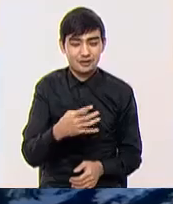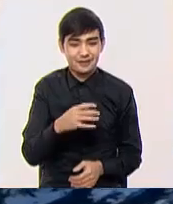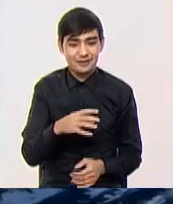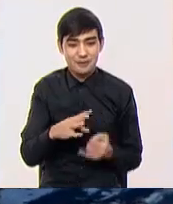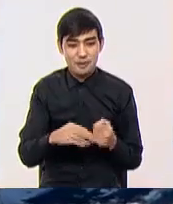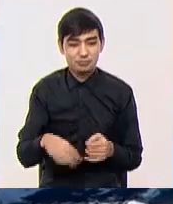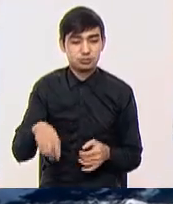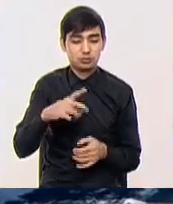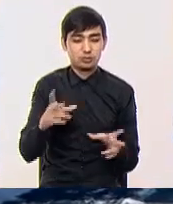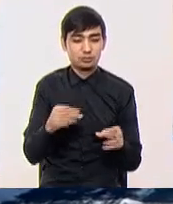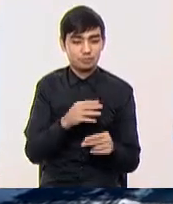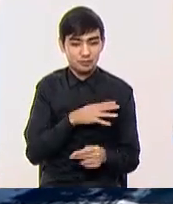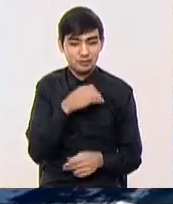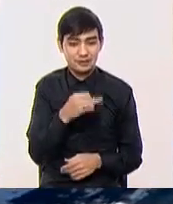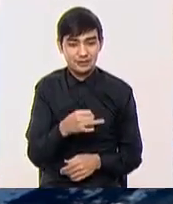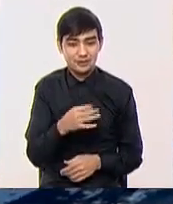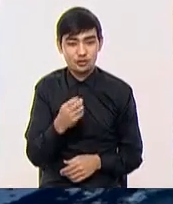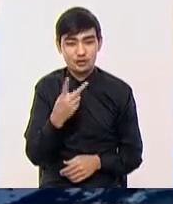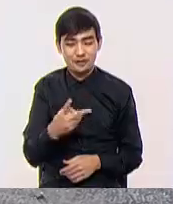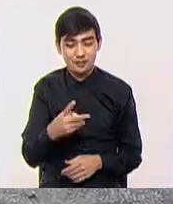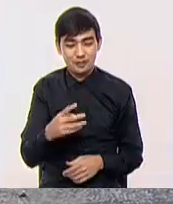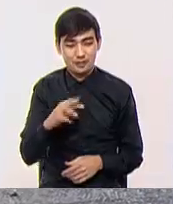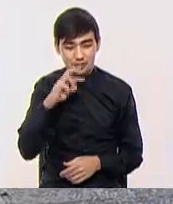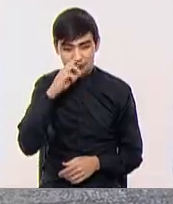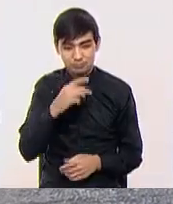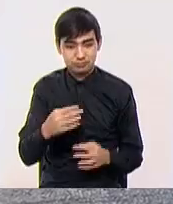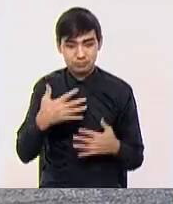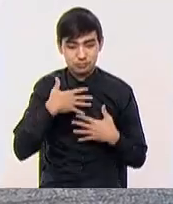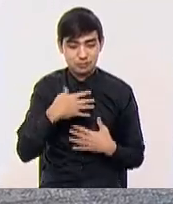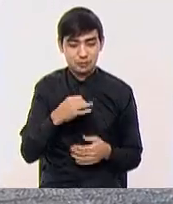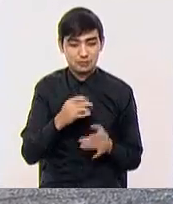бетіне шығарылып үлгерілді. Ал 2 кенші уланып, жансақтау бөліміне түскен еді.